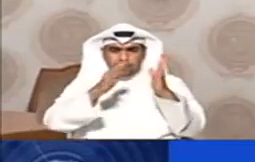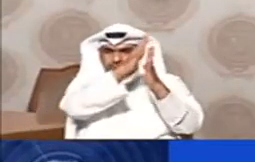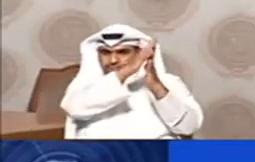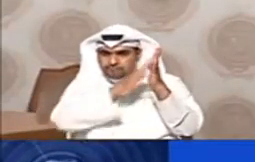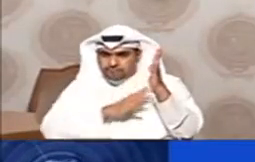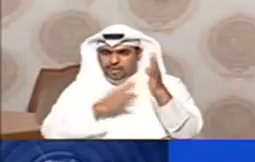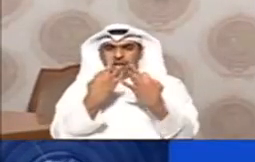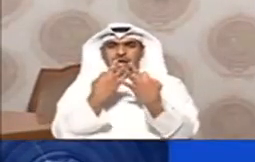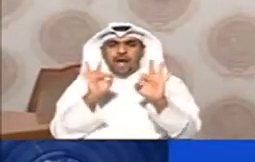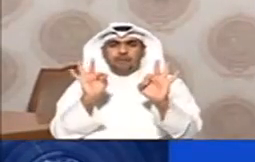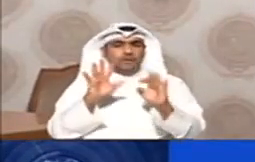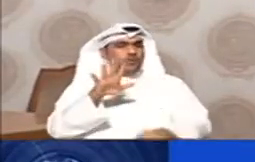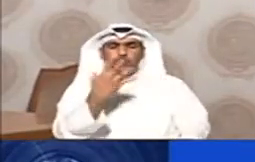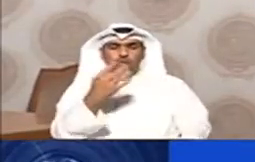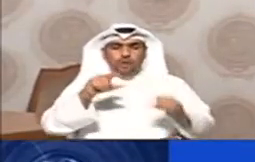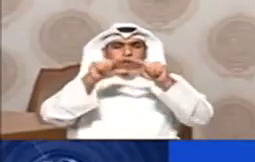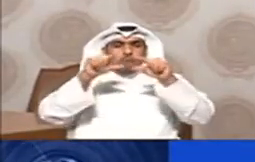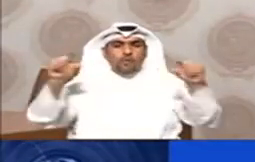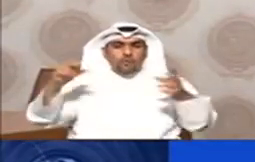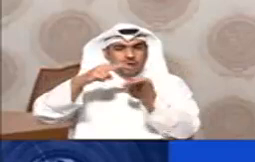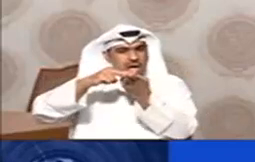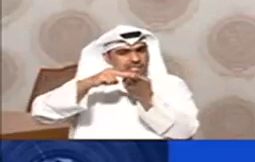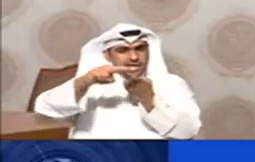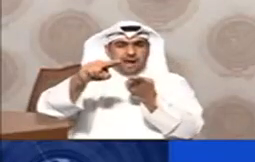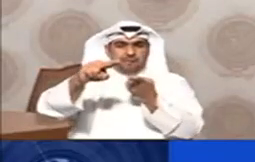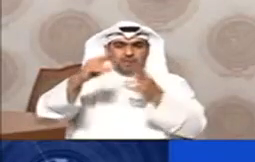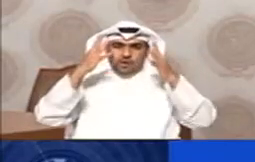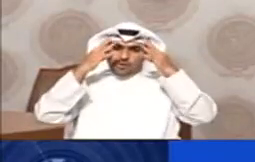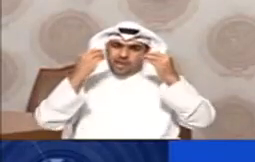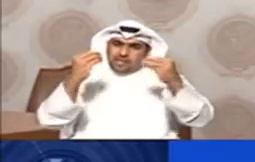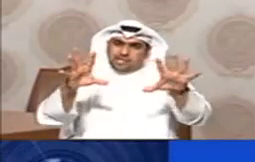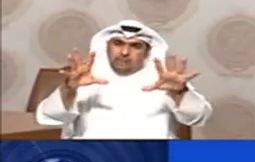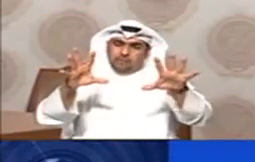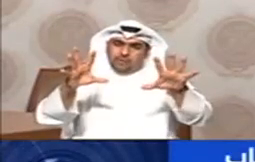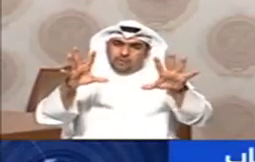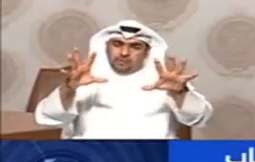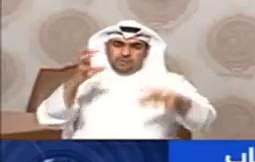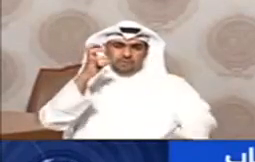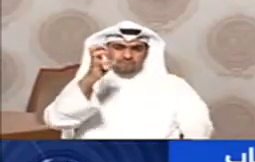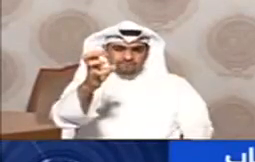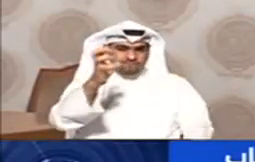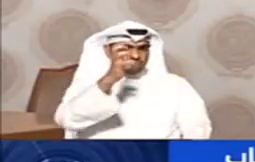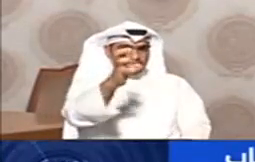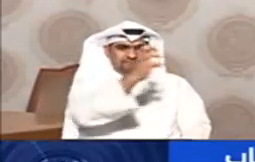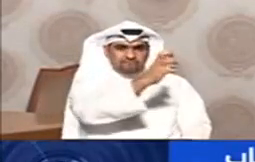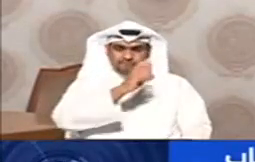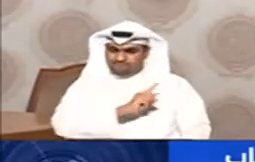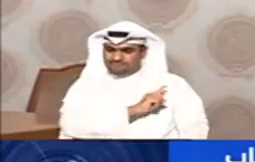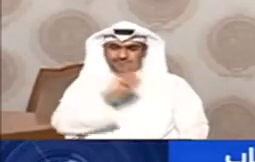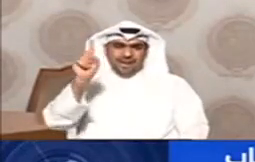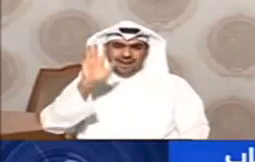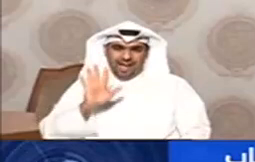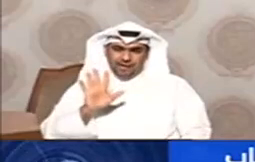منع خطاب الكراهية، فهذا طبعا راح يكون الخبراء القانونيين راح يعدون مشروع موحد وراح يعرض على مجلس وزراء